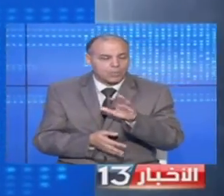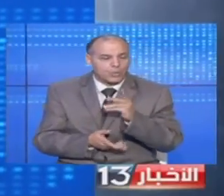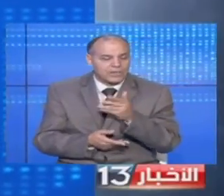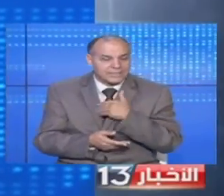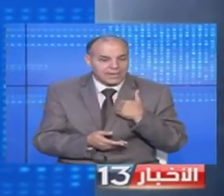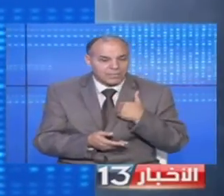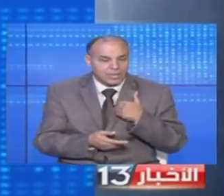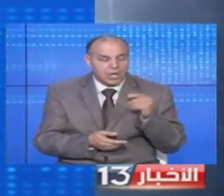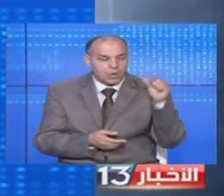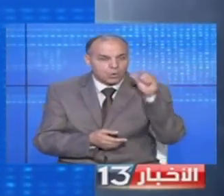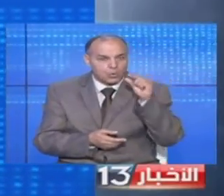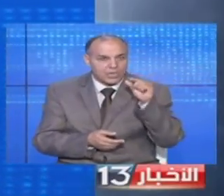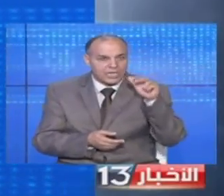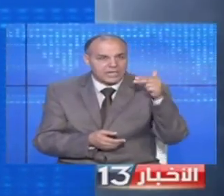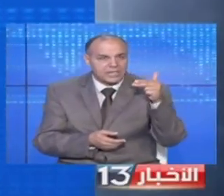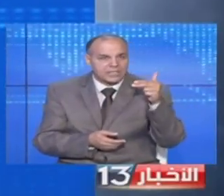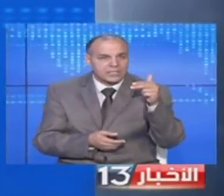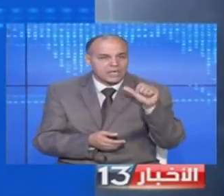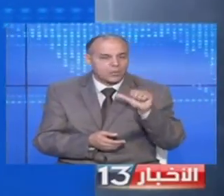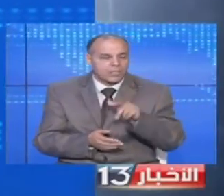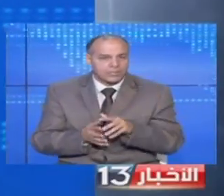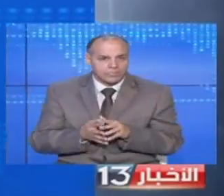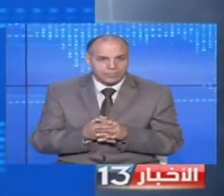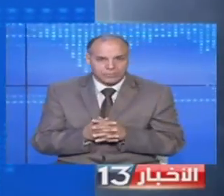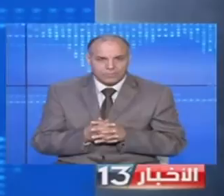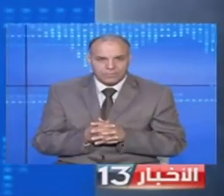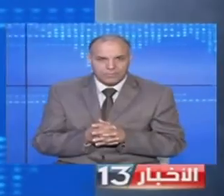الدكتور ناجي العطواني